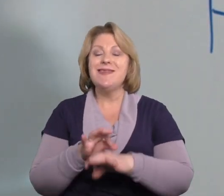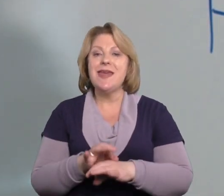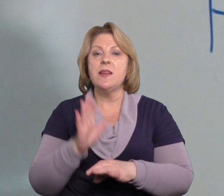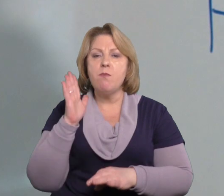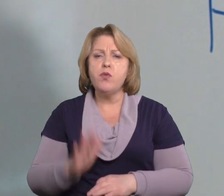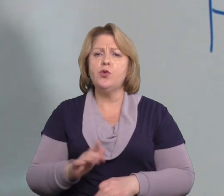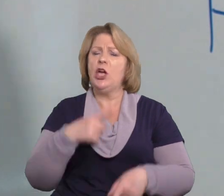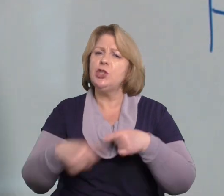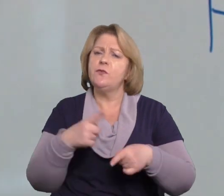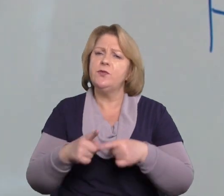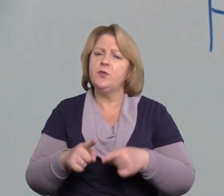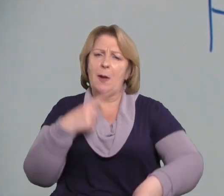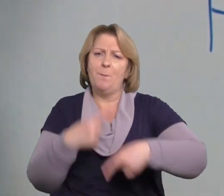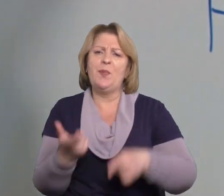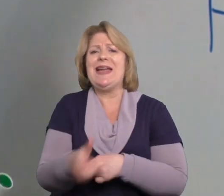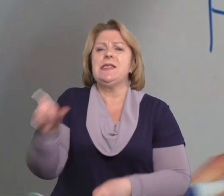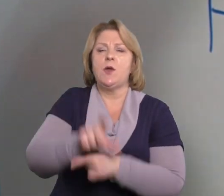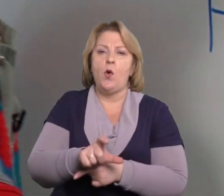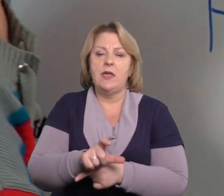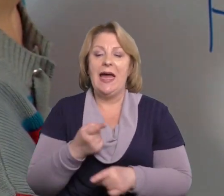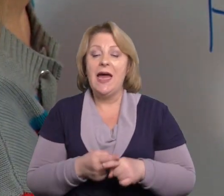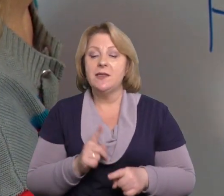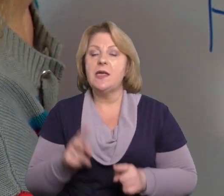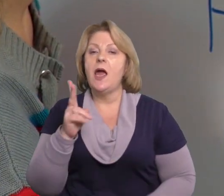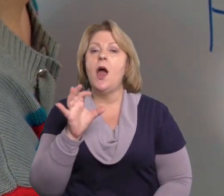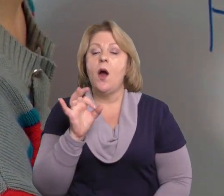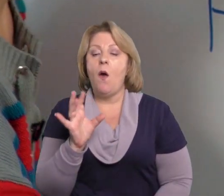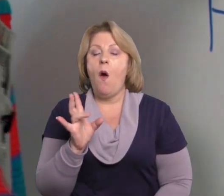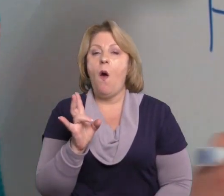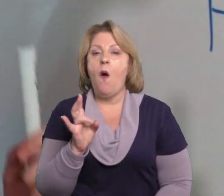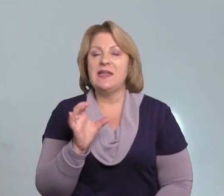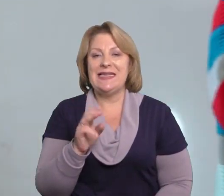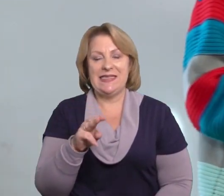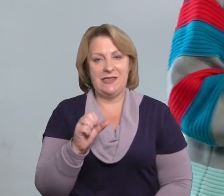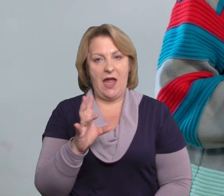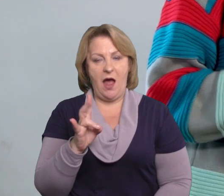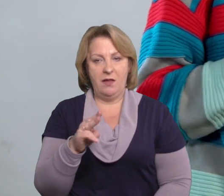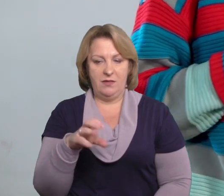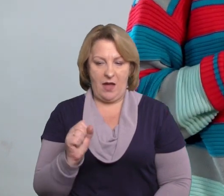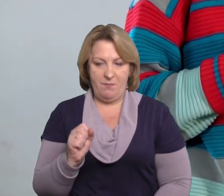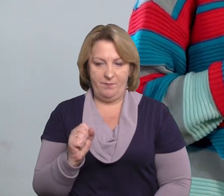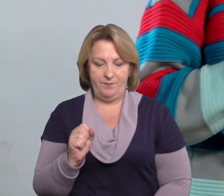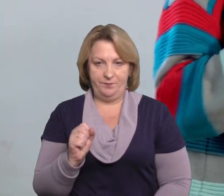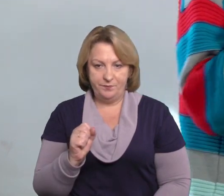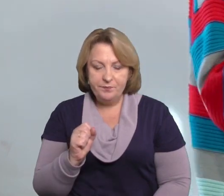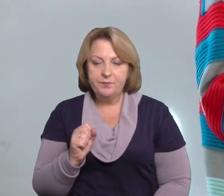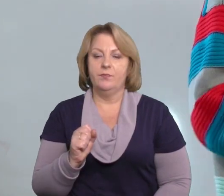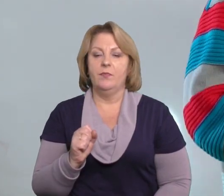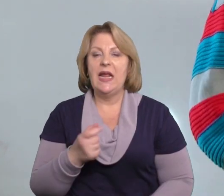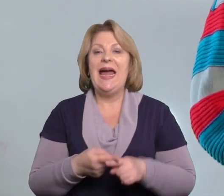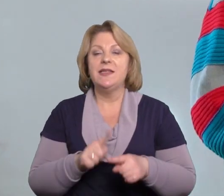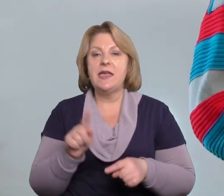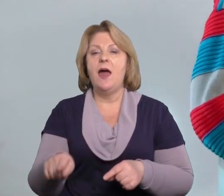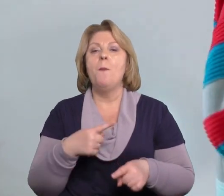прискоренням G. Це є константа G, прискорення вільного падіння, тобто це те прискорення, з яким падають